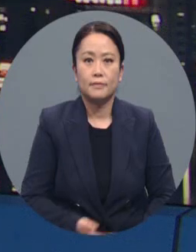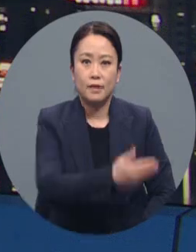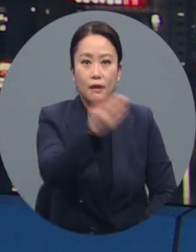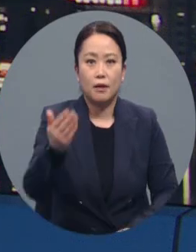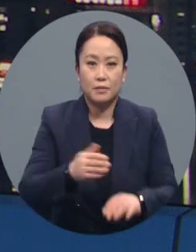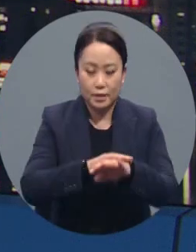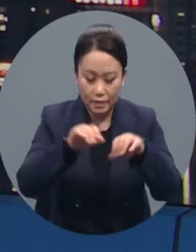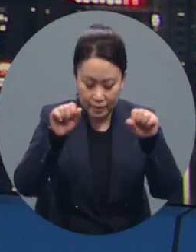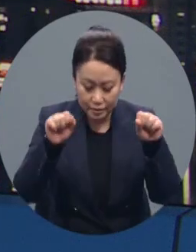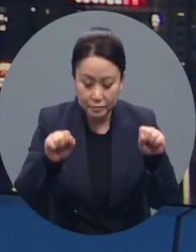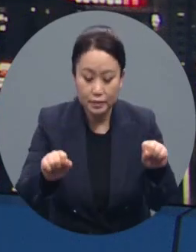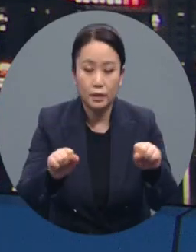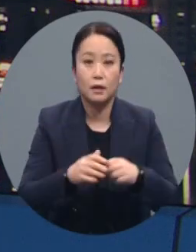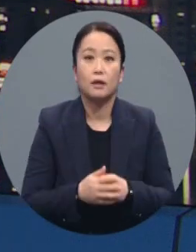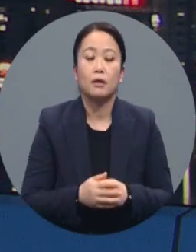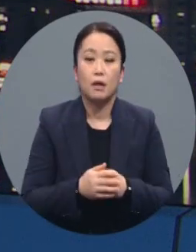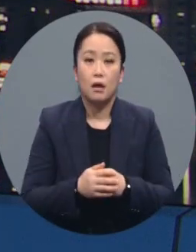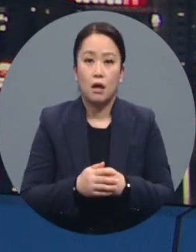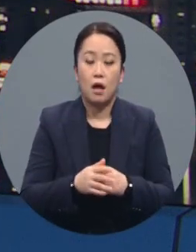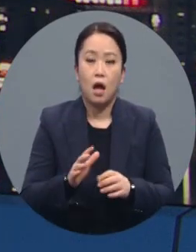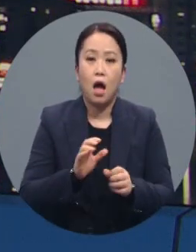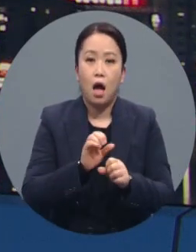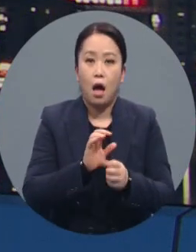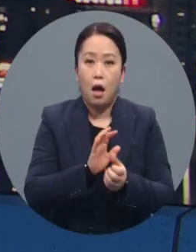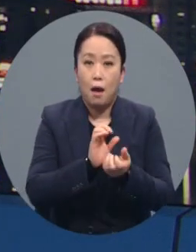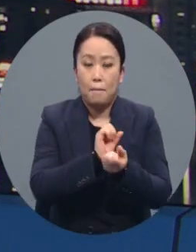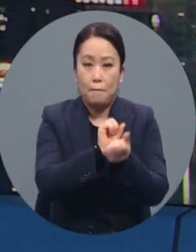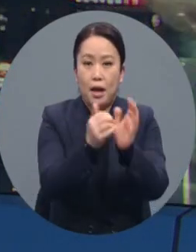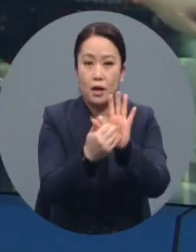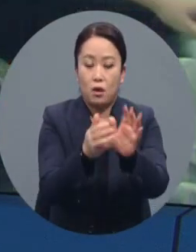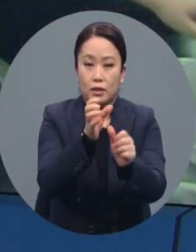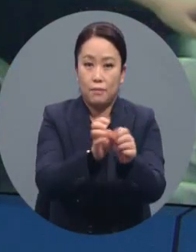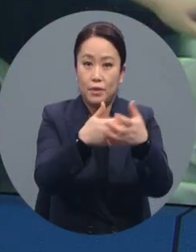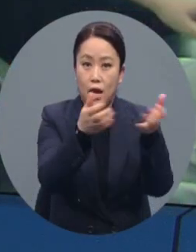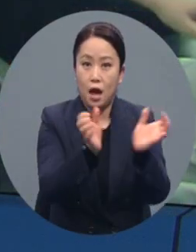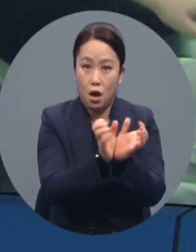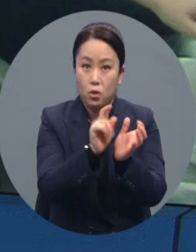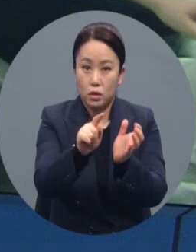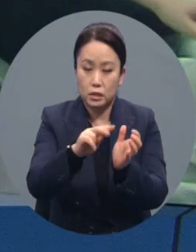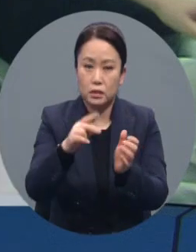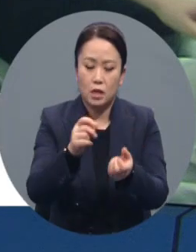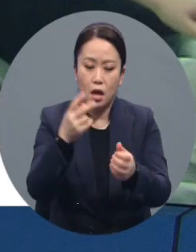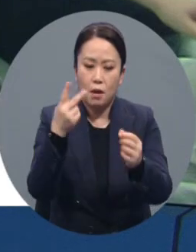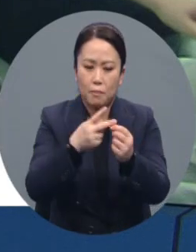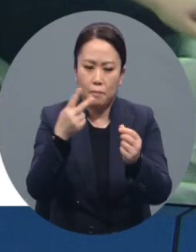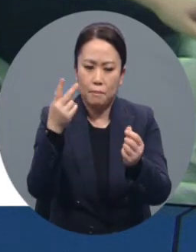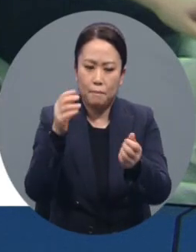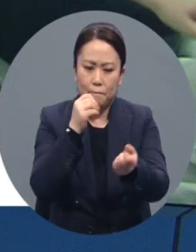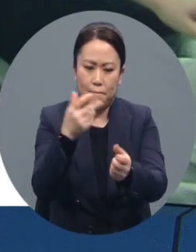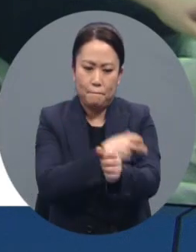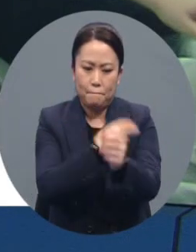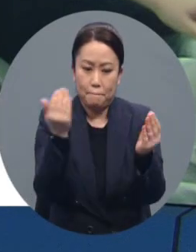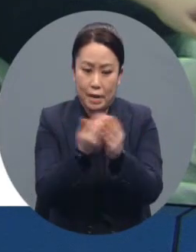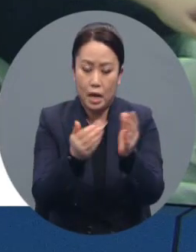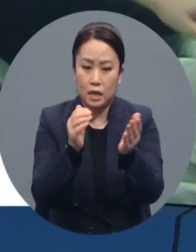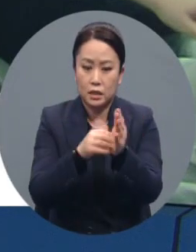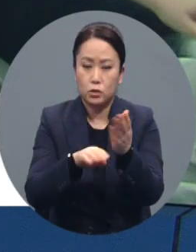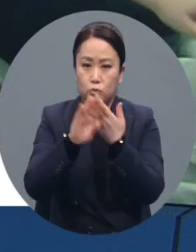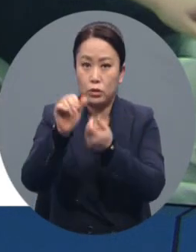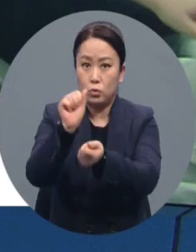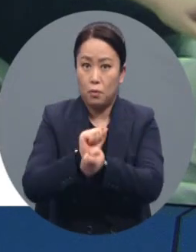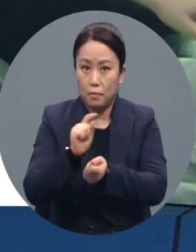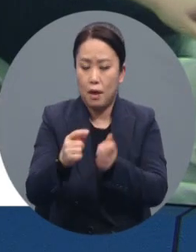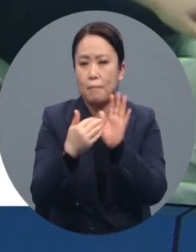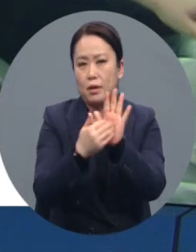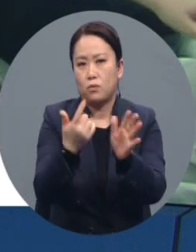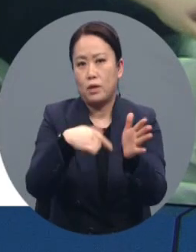여러분 안녕하십니까 방영 당국은 돌파 감염자 레를 막기 위해 백신 추가접종 이른바 부스터 #